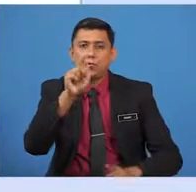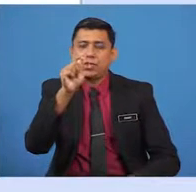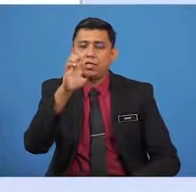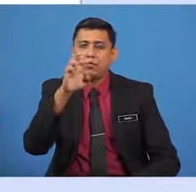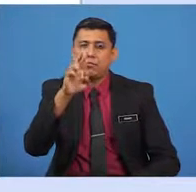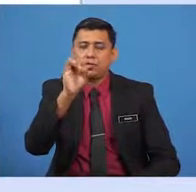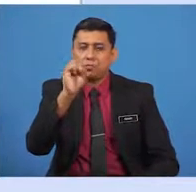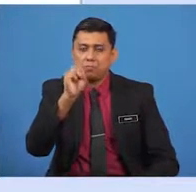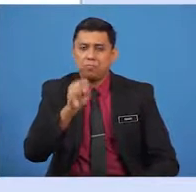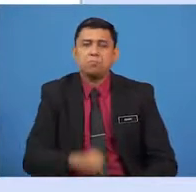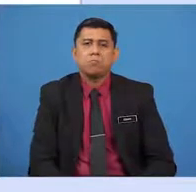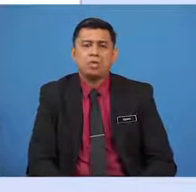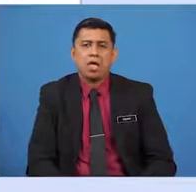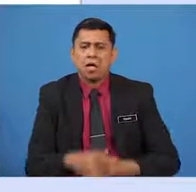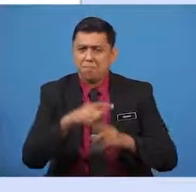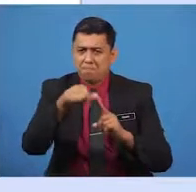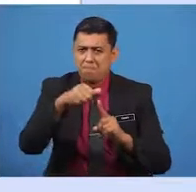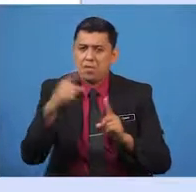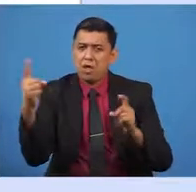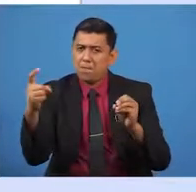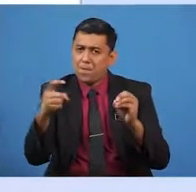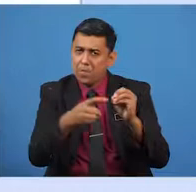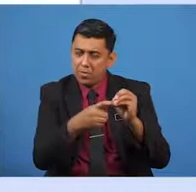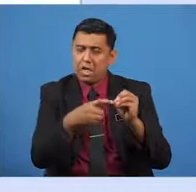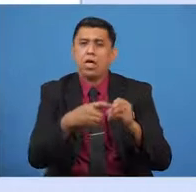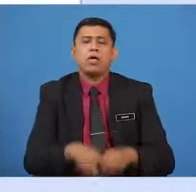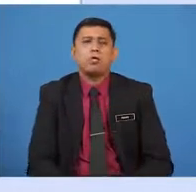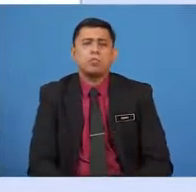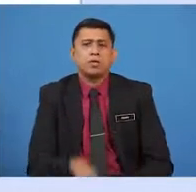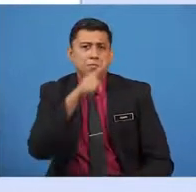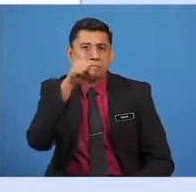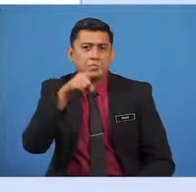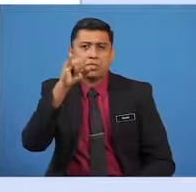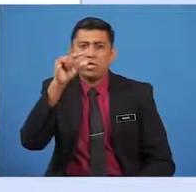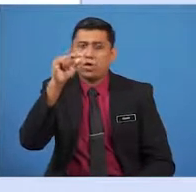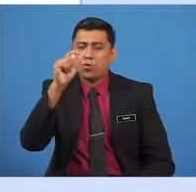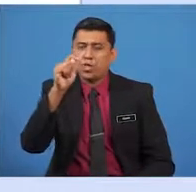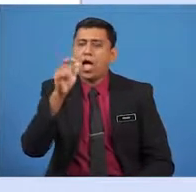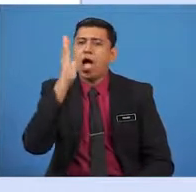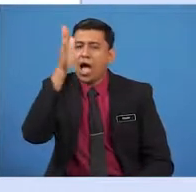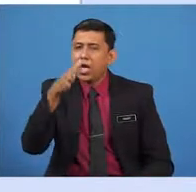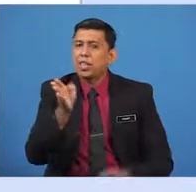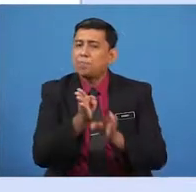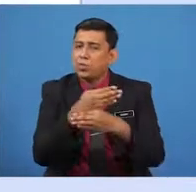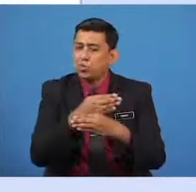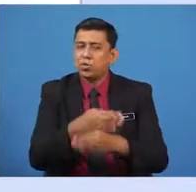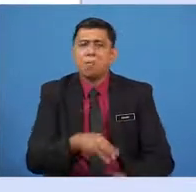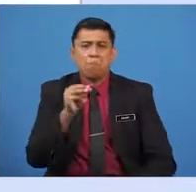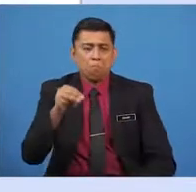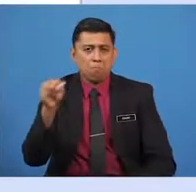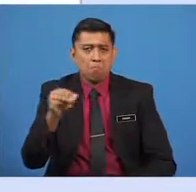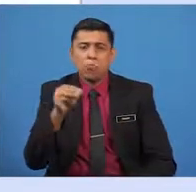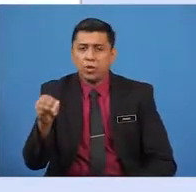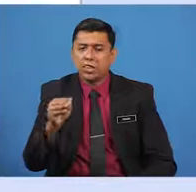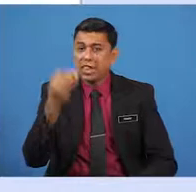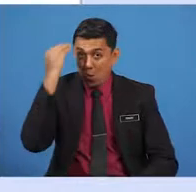Sekiranya ovum disenyawakan oleh sperma, zigot akan dibentuk. Murid-murid, adakah anda